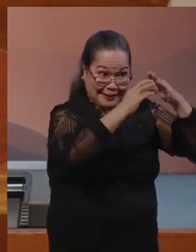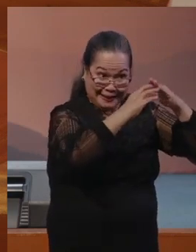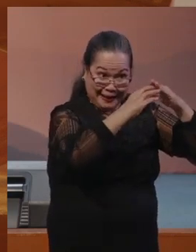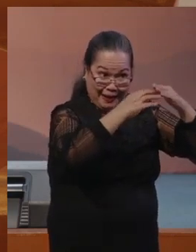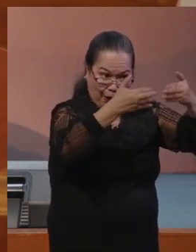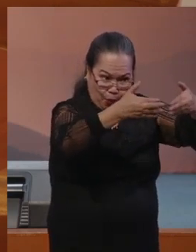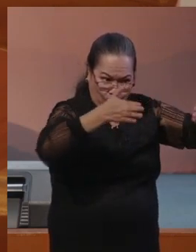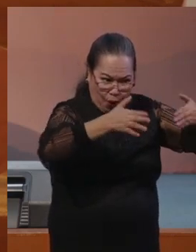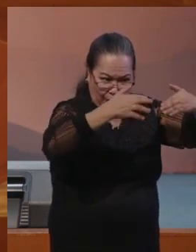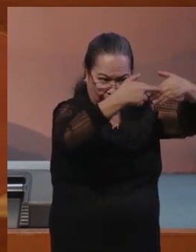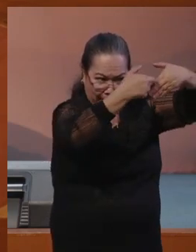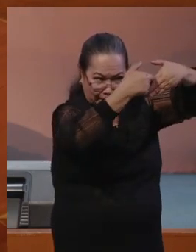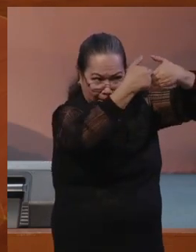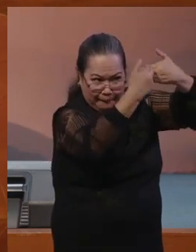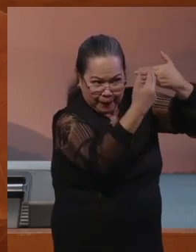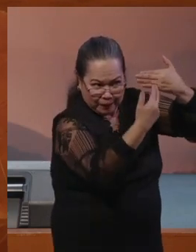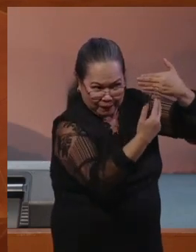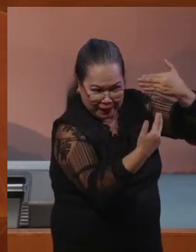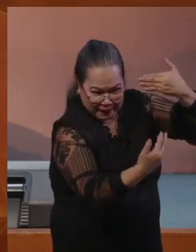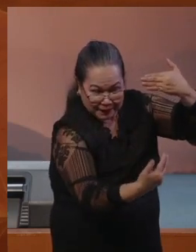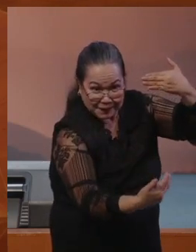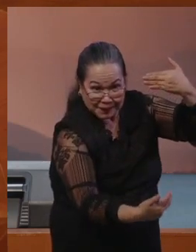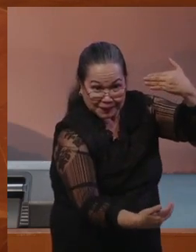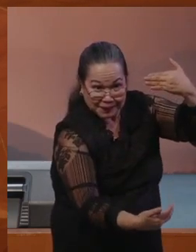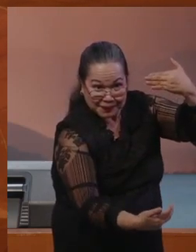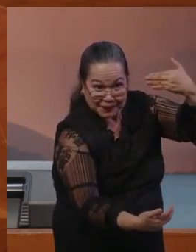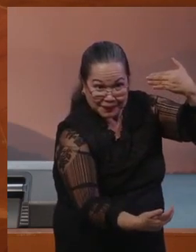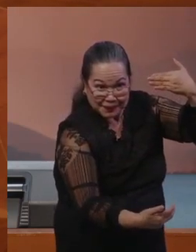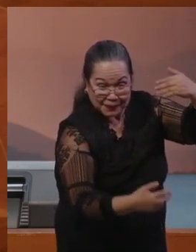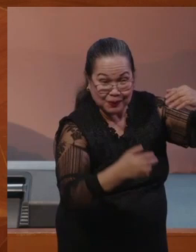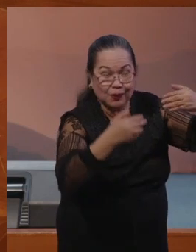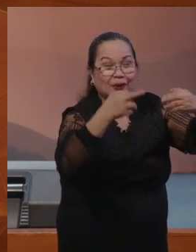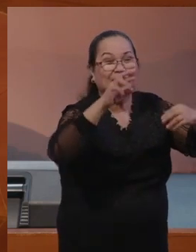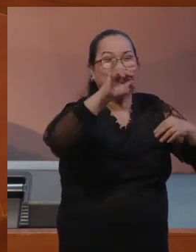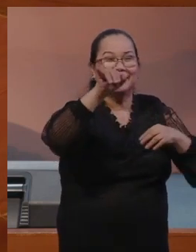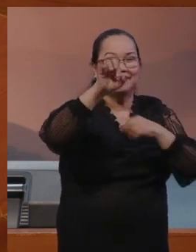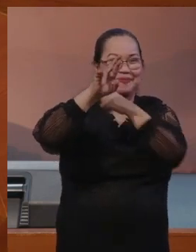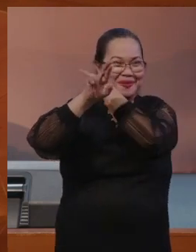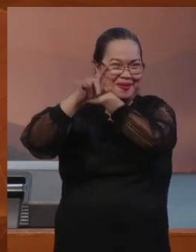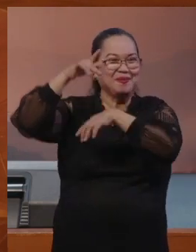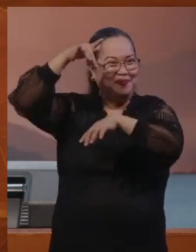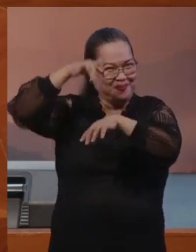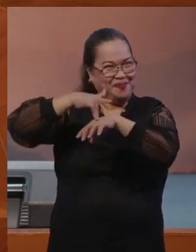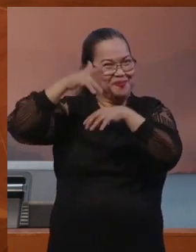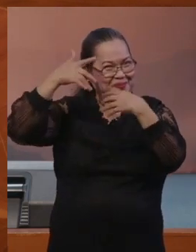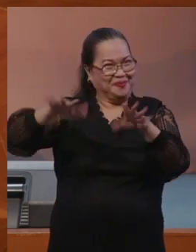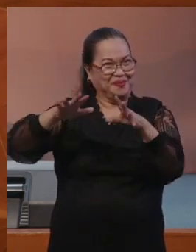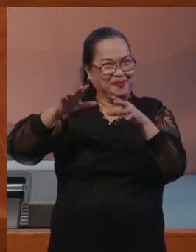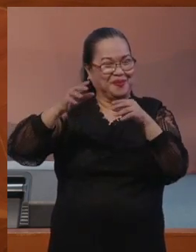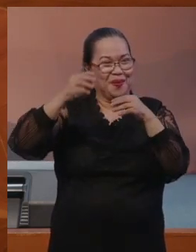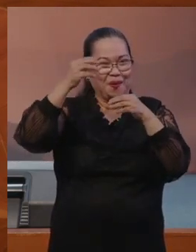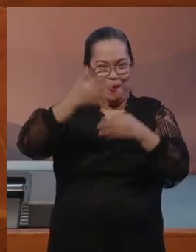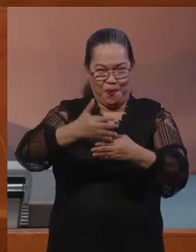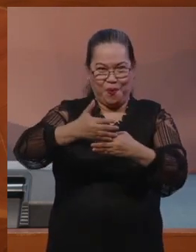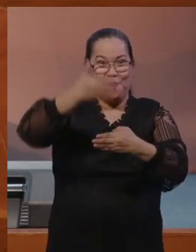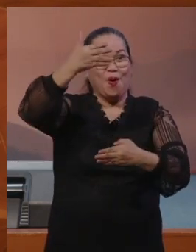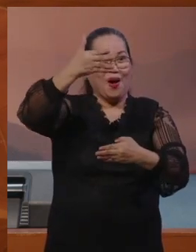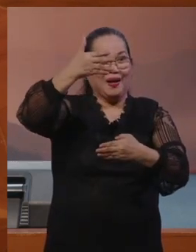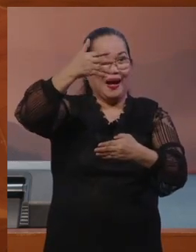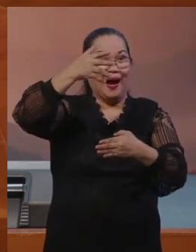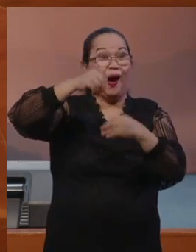city wall. Double wall po ang Jericho. Nakapunta na po ako dun eh. Meron pong remnants ng isang wall sa